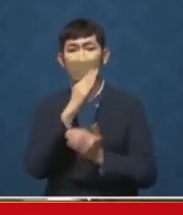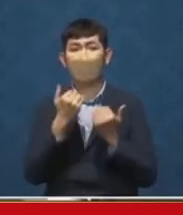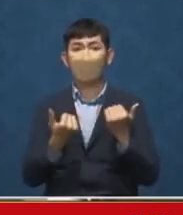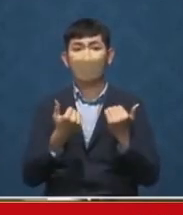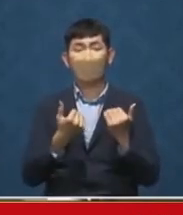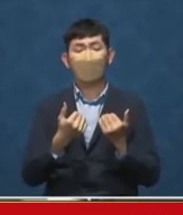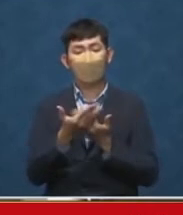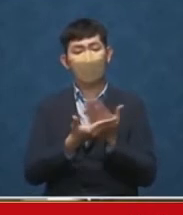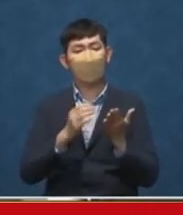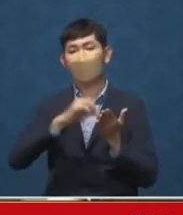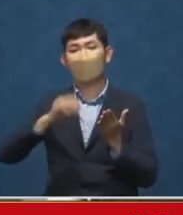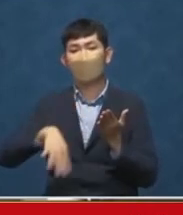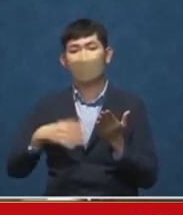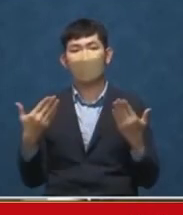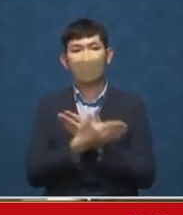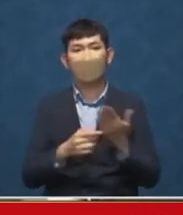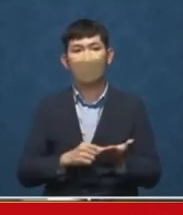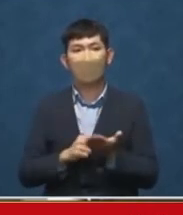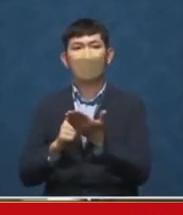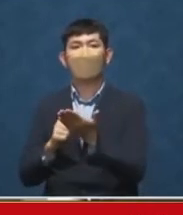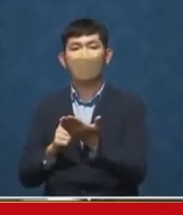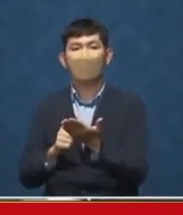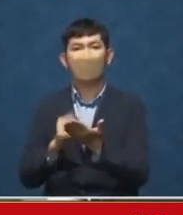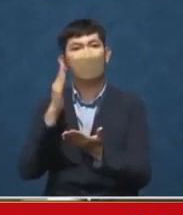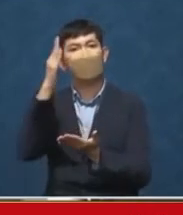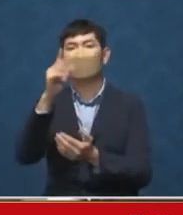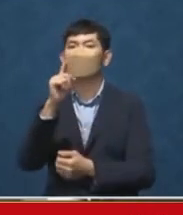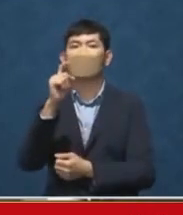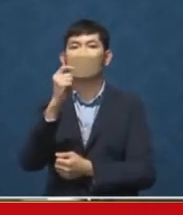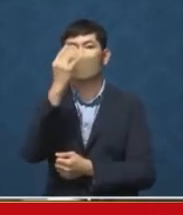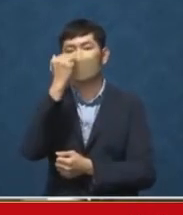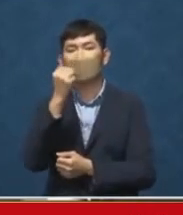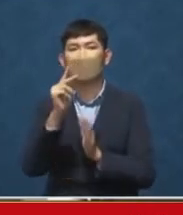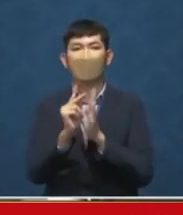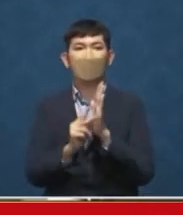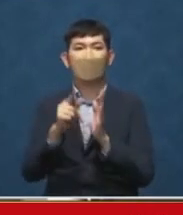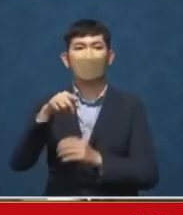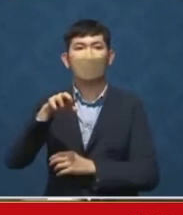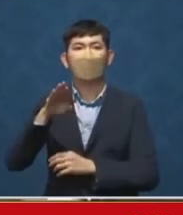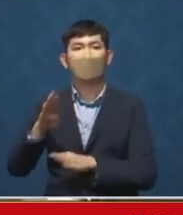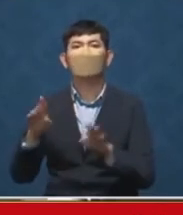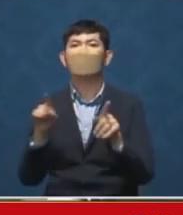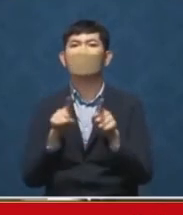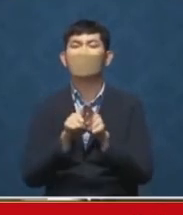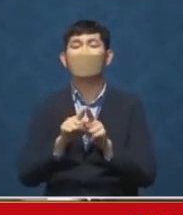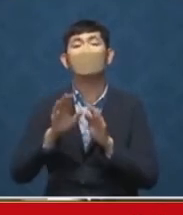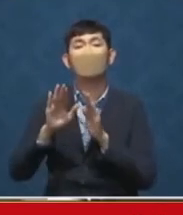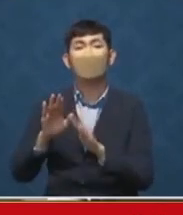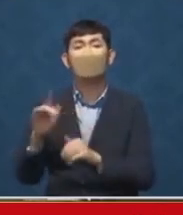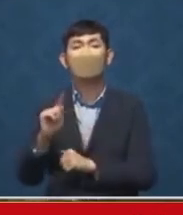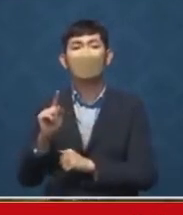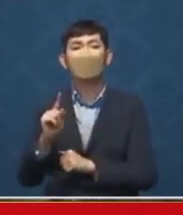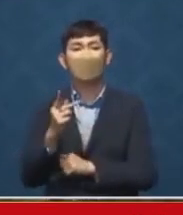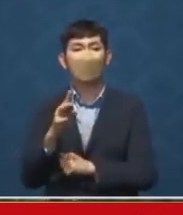นี้เราก็เสนอทางคุณรังสิมันต์โรมก็เสนออีกไม่ได้ในกรณีที่เป็นพรบชนิดเดียวกันเพราะนั้นฝากกราบเรียนว่า